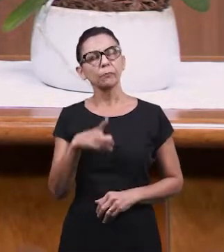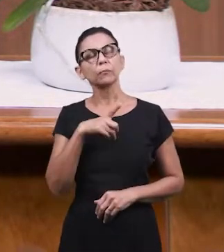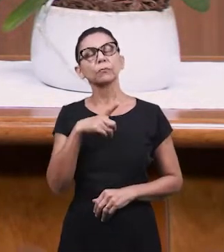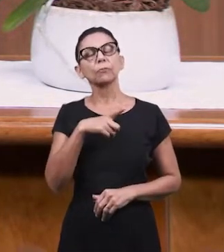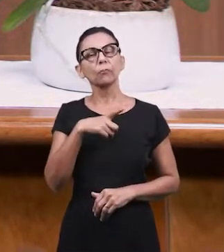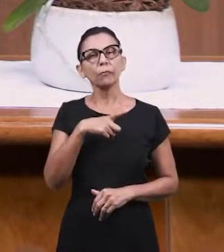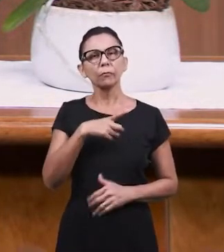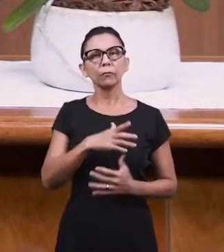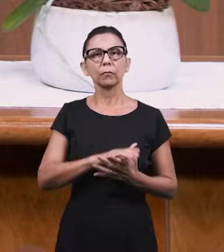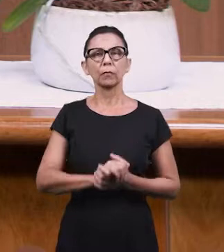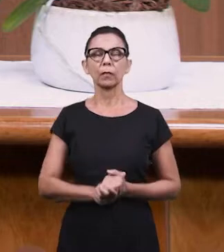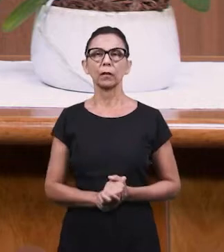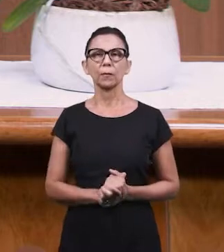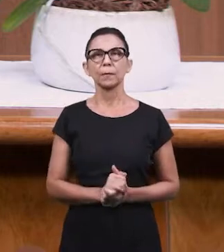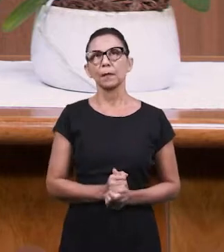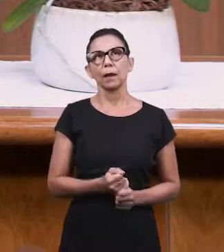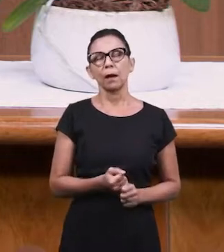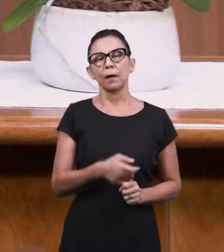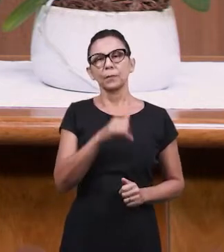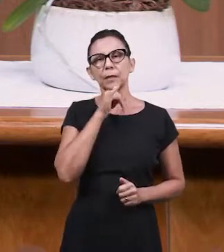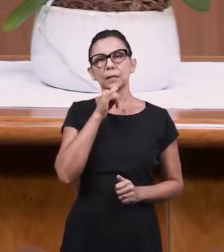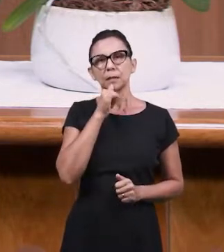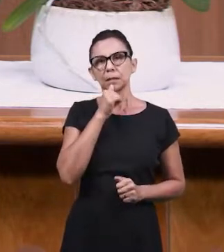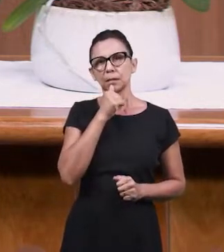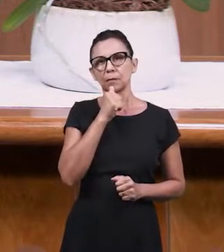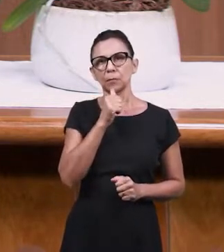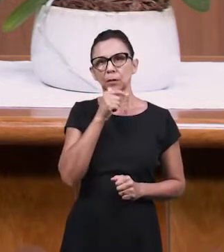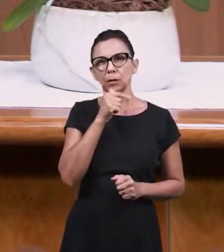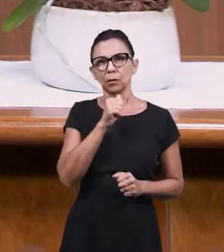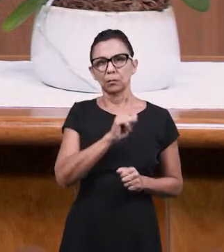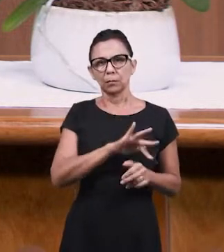Donc, on voit dans le Nouveau Testament,